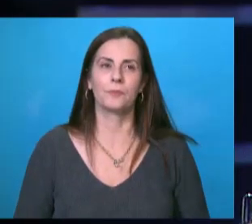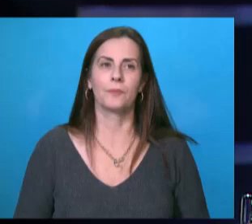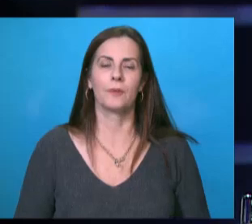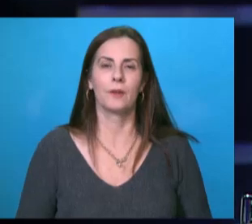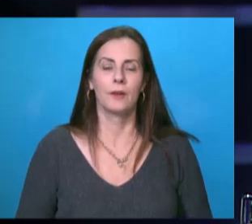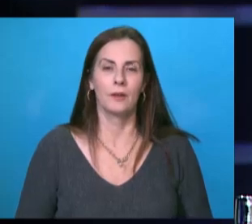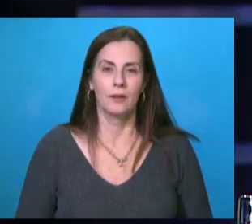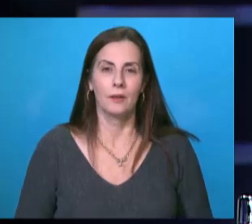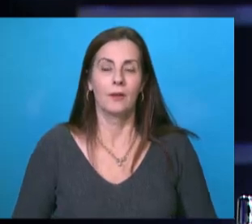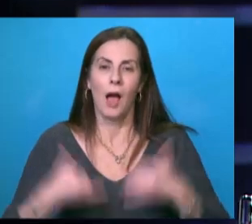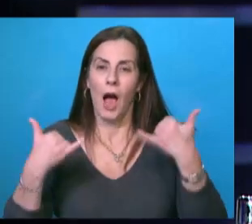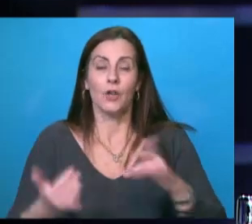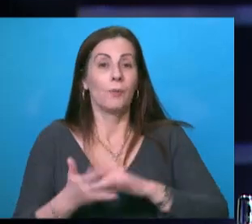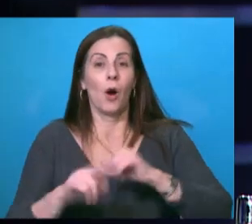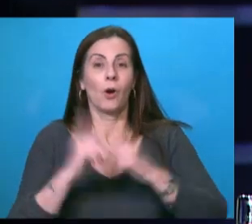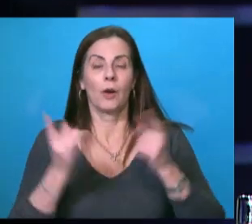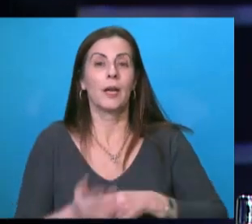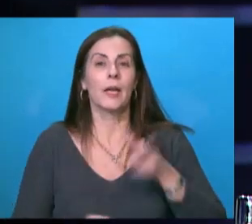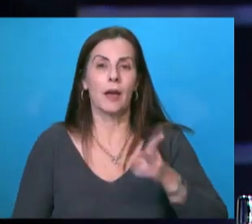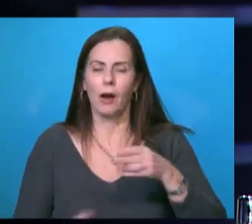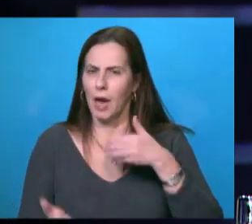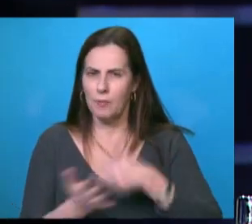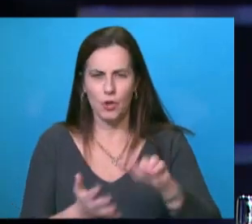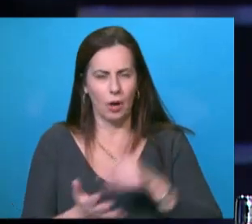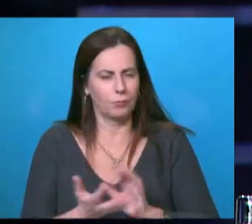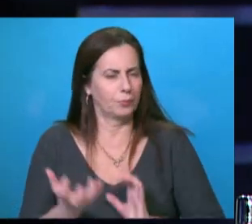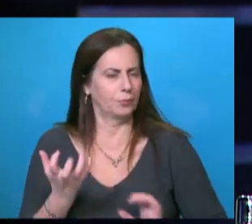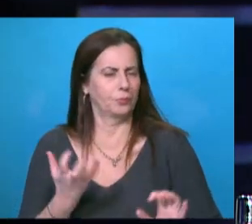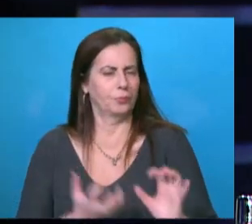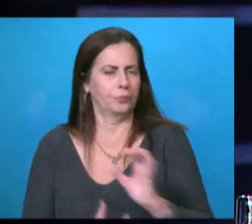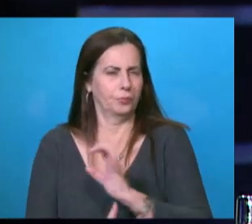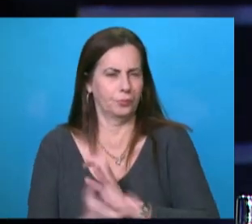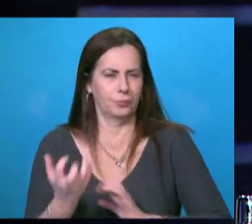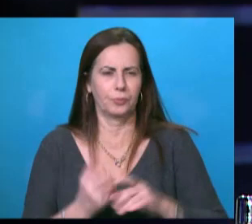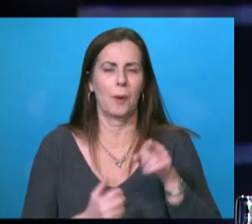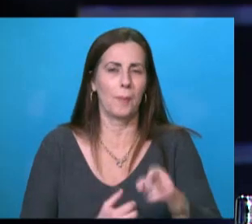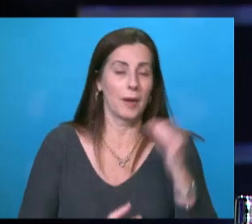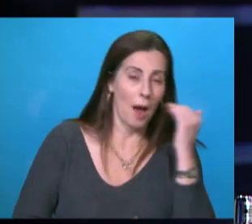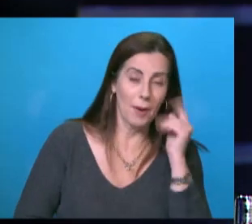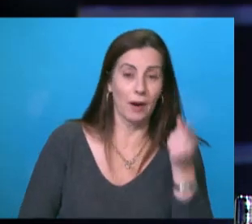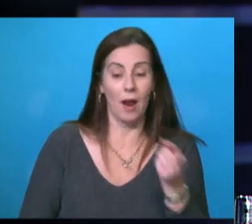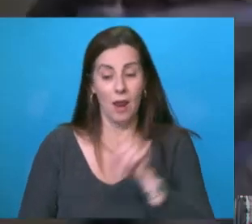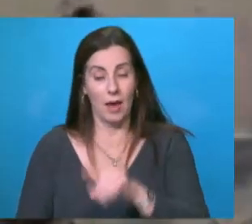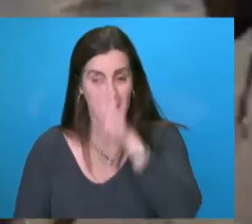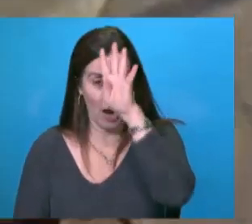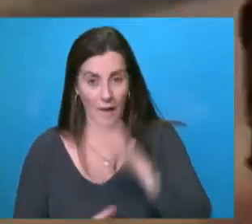עכשיו למקום אחר. עיראק המשיכה להיות היום הזירה על העימות המתחמם שבין ארצות הברית לאיראן.